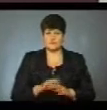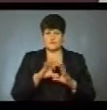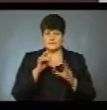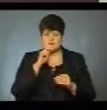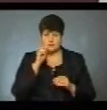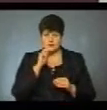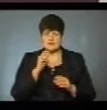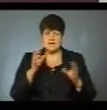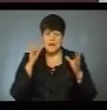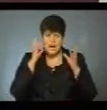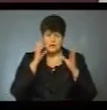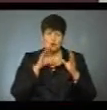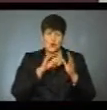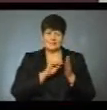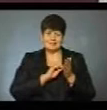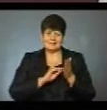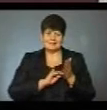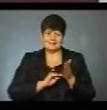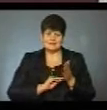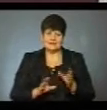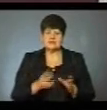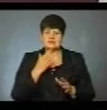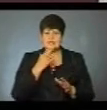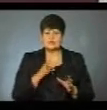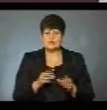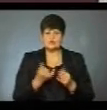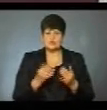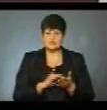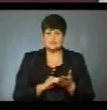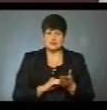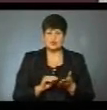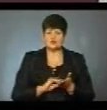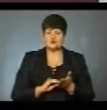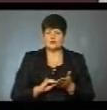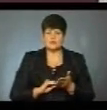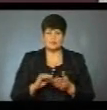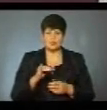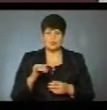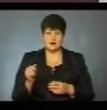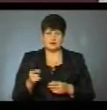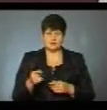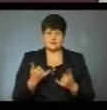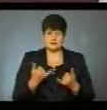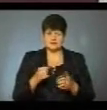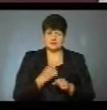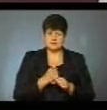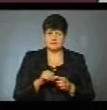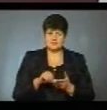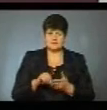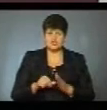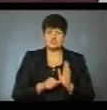Всеукраїнський радіодиктант національної єдності сьогодні писали журналісти ЮА «Тернопіль». Цього року вони зробили це разом із представниками